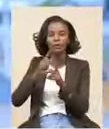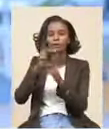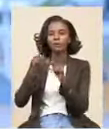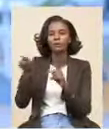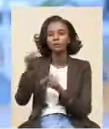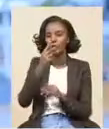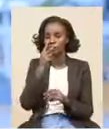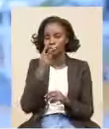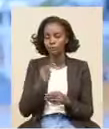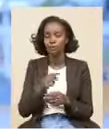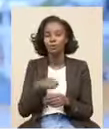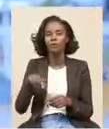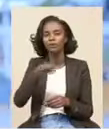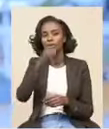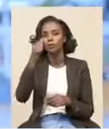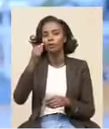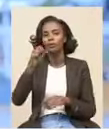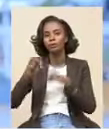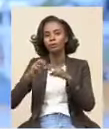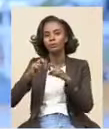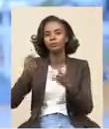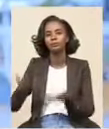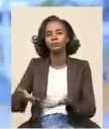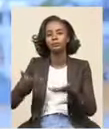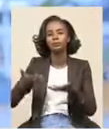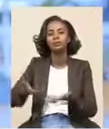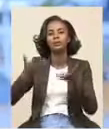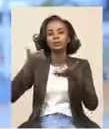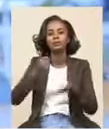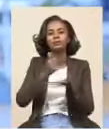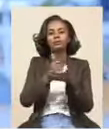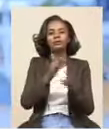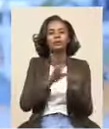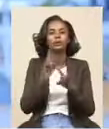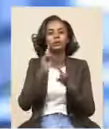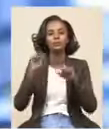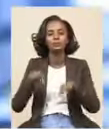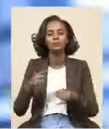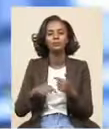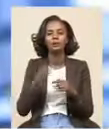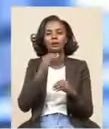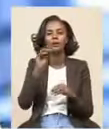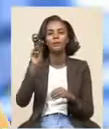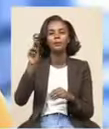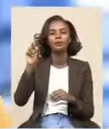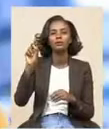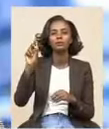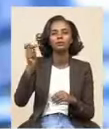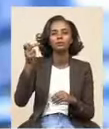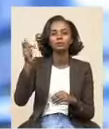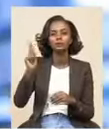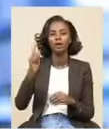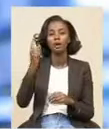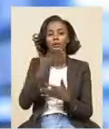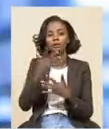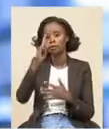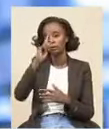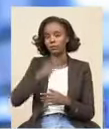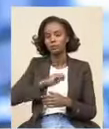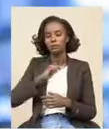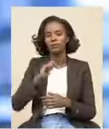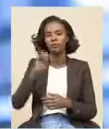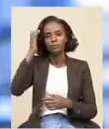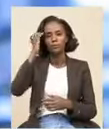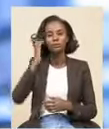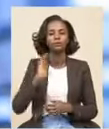አይቶ ሌላም ወገኖቻችንን ለማንሳት ይረዳን ዘንድ ነው የመጣ ነው ዛሬ እና መቄዶንያ በአንድ ነገር ያምናል። አይተሽ እንደሆነ ባንዲራችን